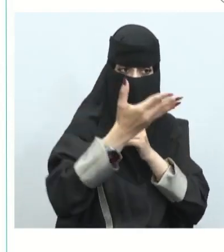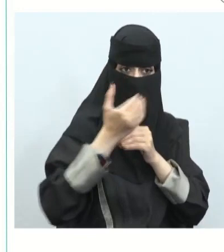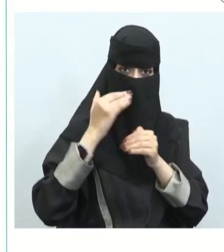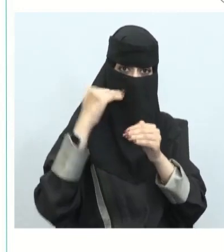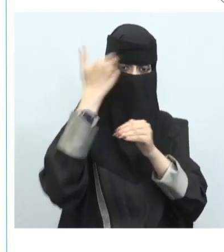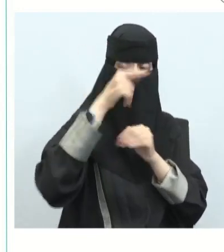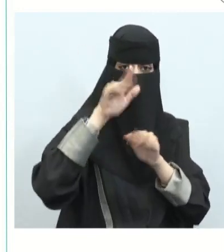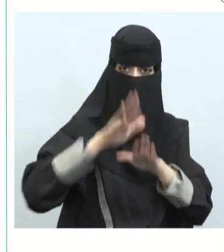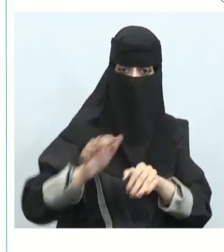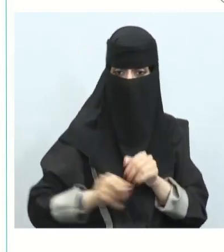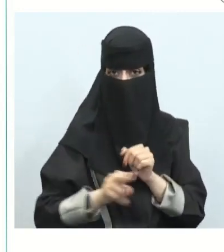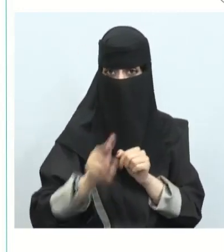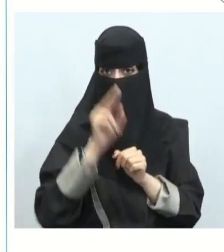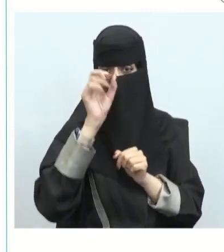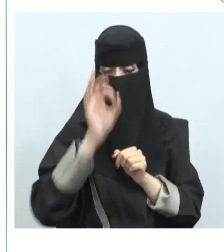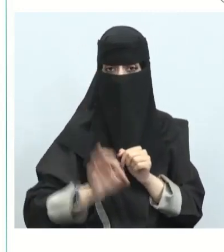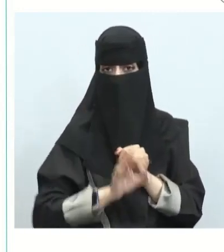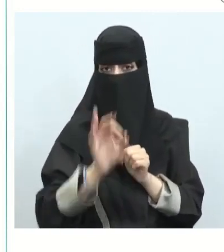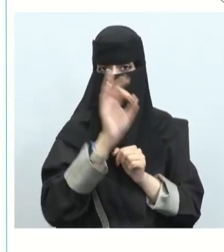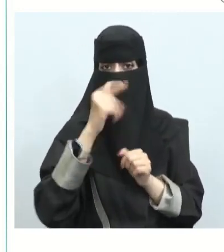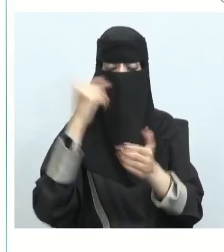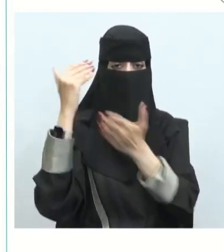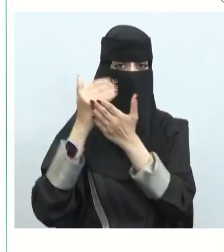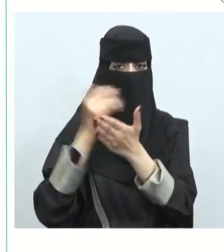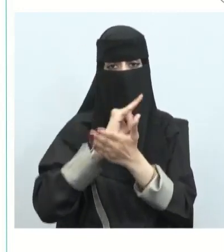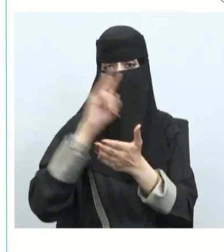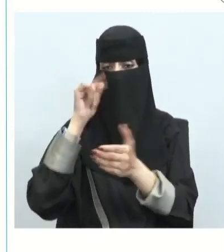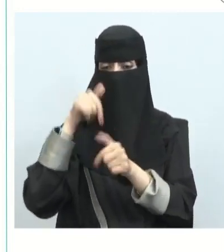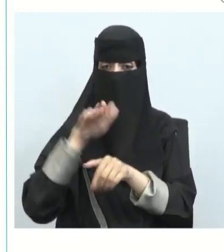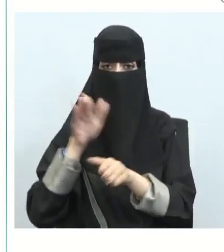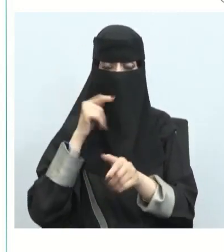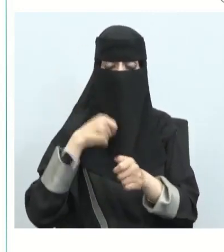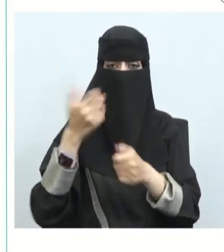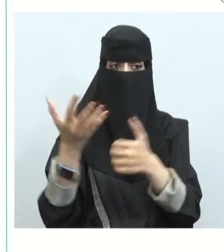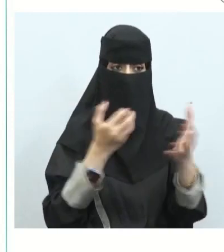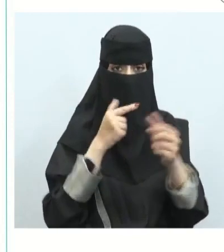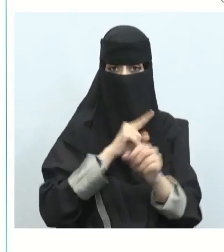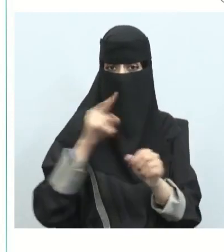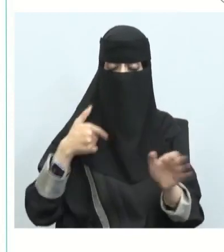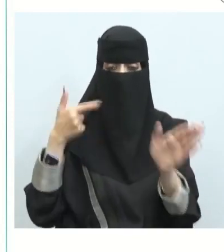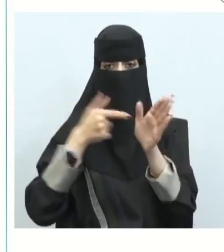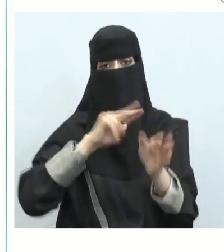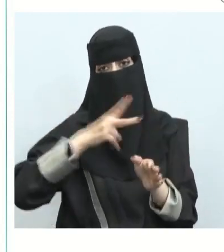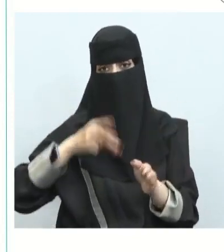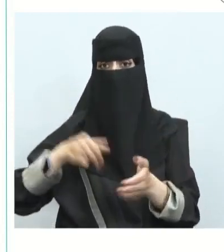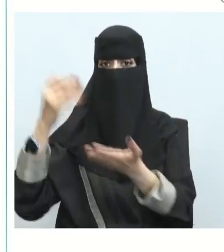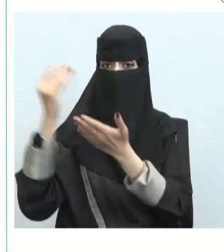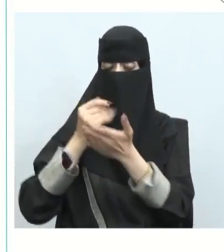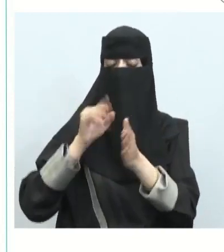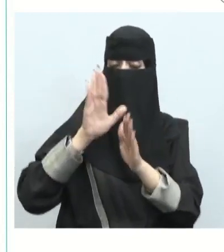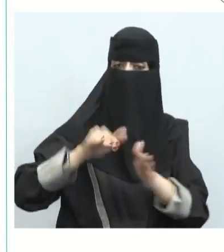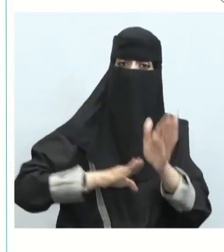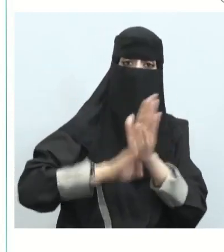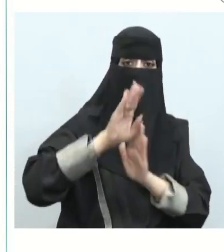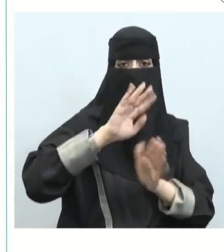في الاقتصاد الاقتصاد مثلا الغير بترولي الصادرات الغير النفطيه اصبح هنالك تنوع في الاقتصاد اصبح هنالك تطور